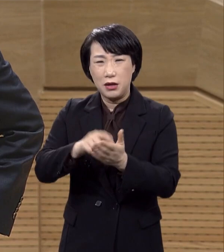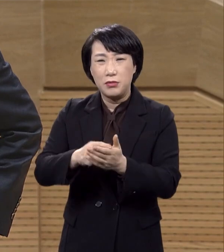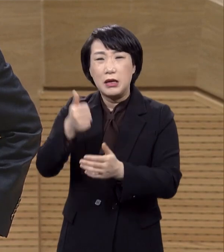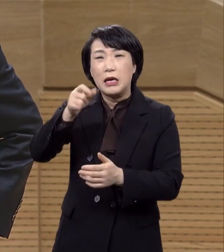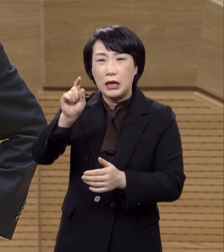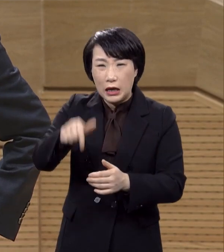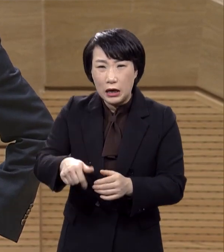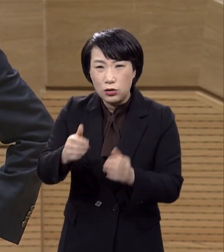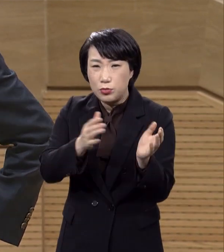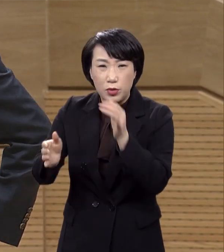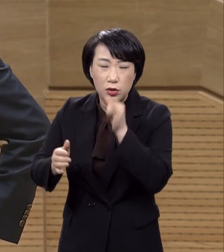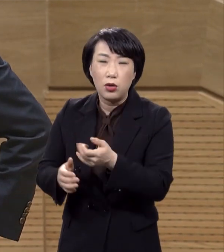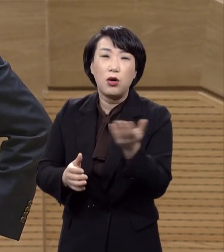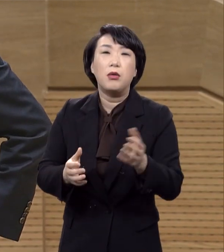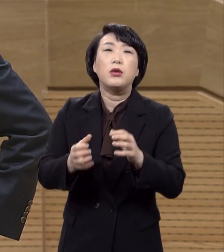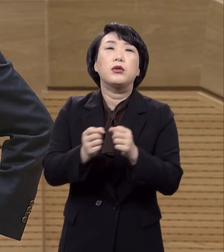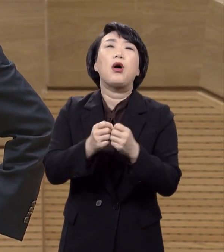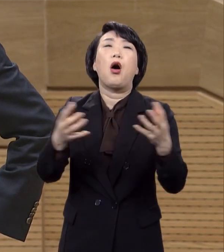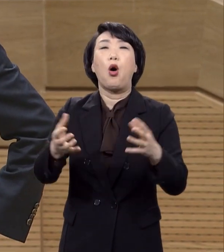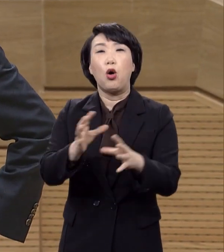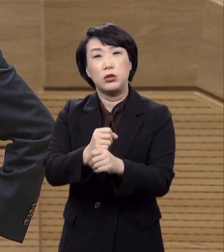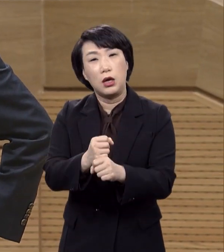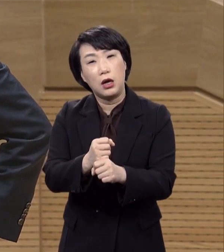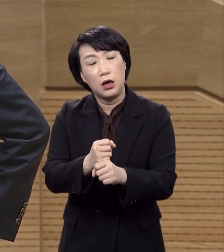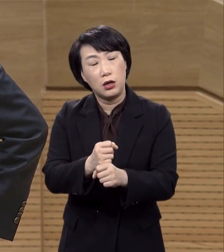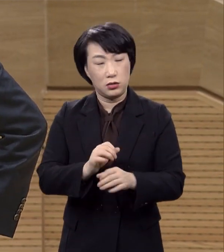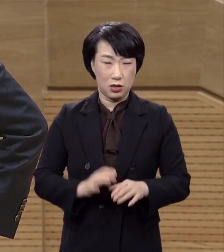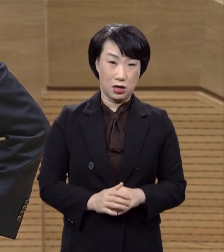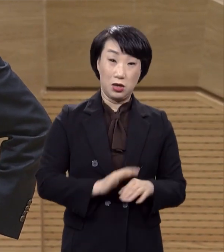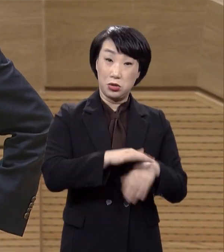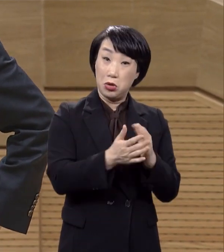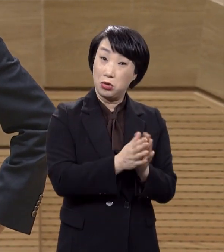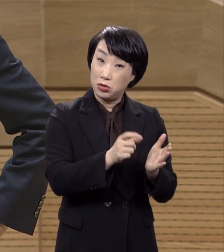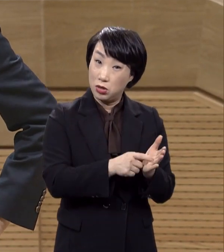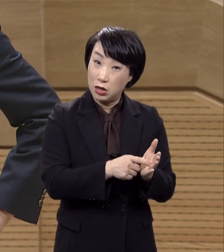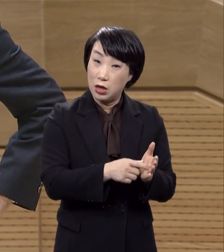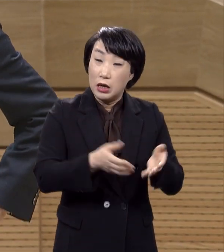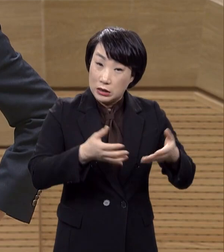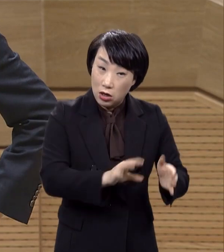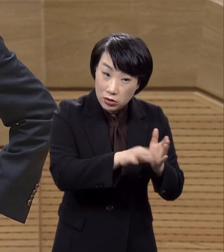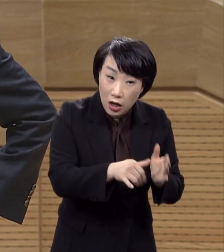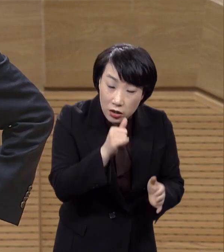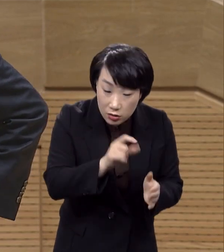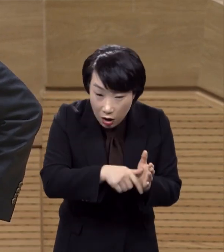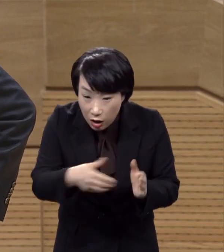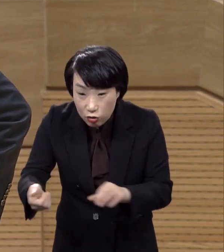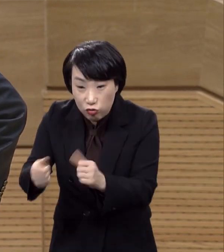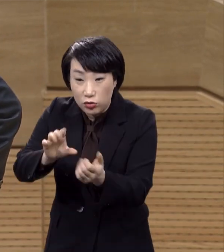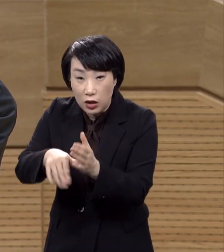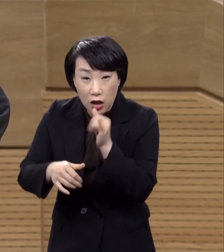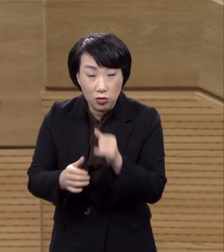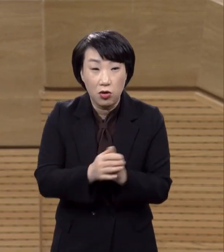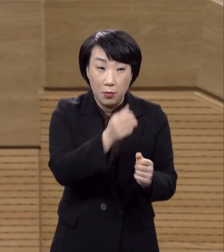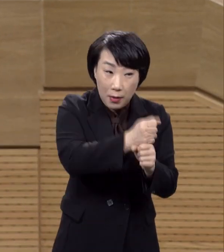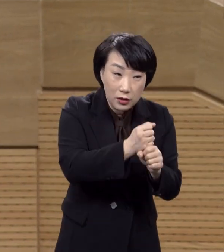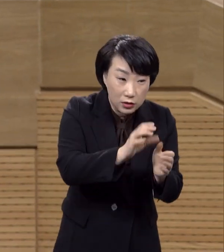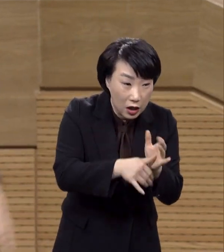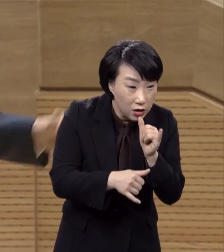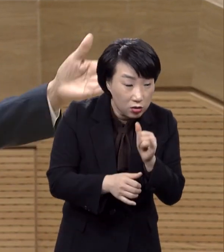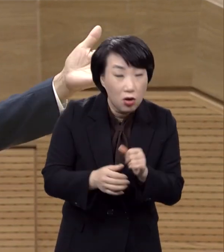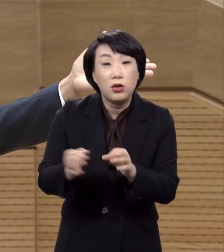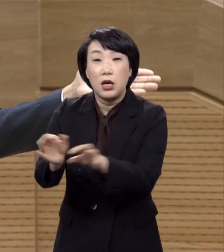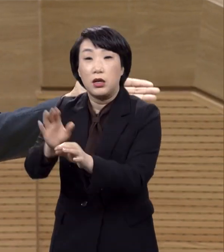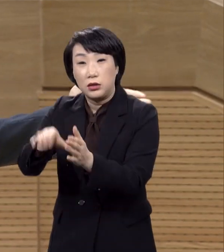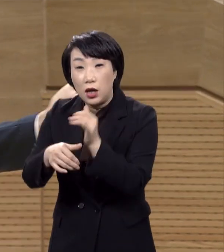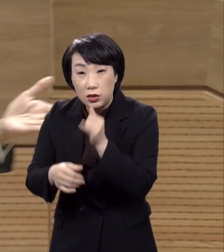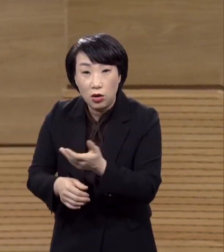어느 때 터질 것인가? 성경은 날 때가 있으면 죽을 때가 있고, 만들 때가 있으면 없어질 때가 있다고 했으니,